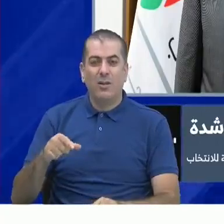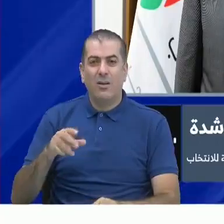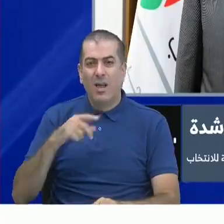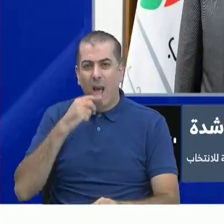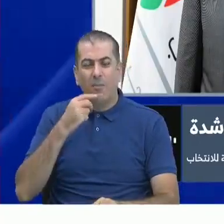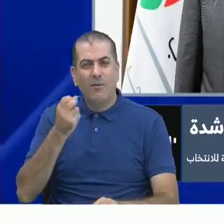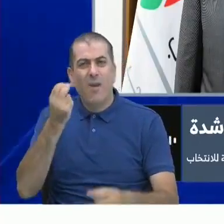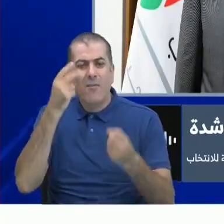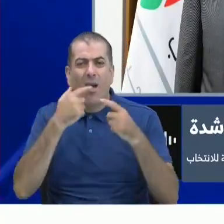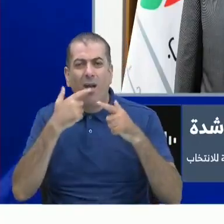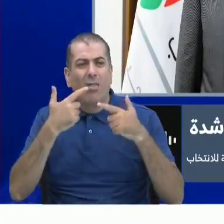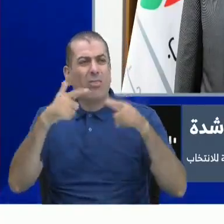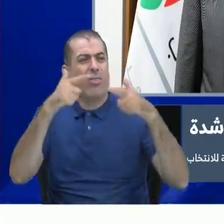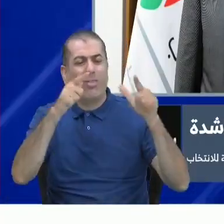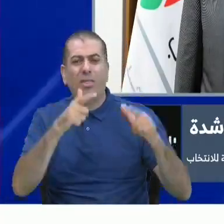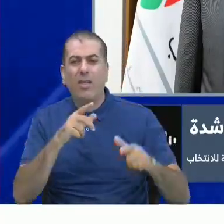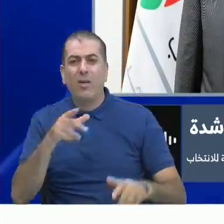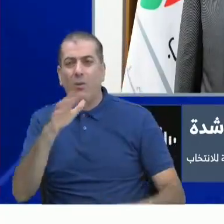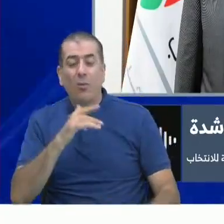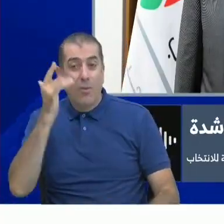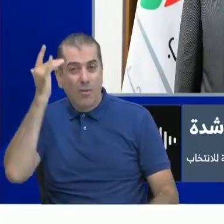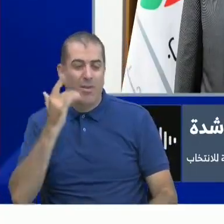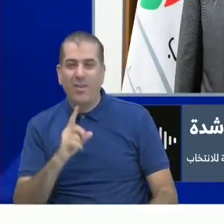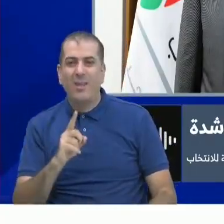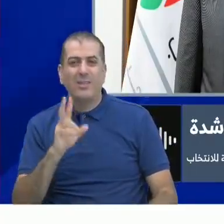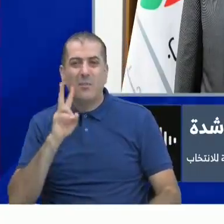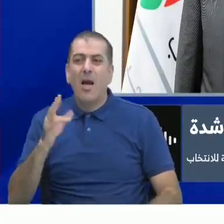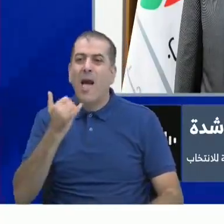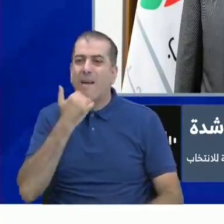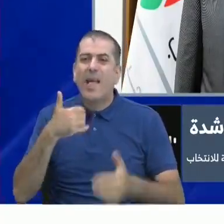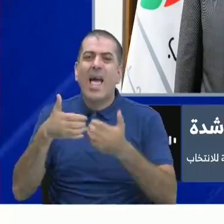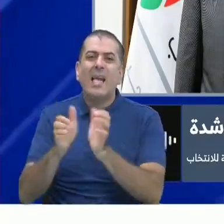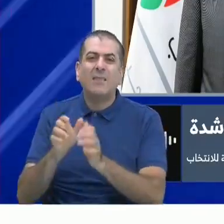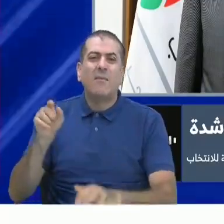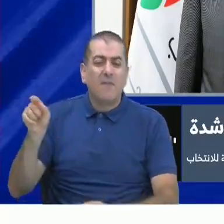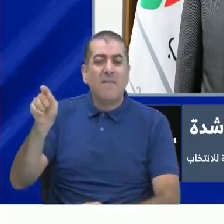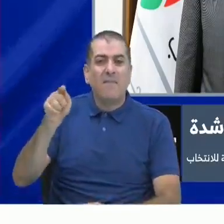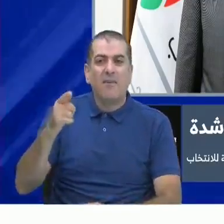يشوش ويشوه بعض الممارسات الحزبية الإيجابية،